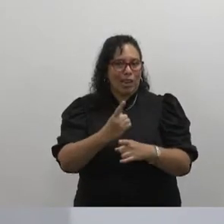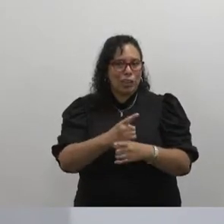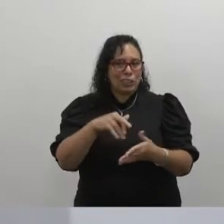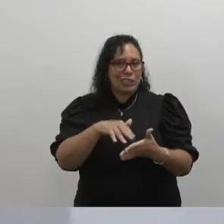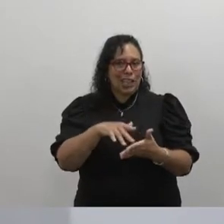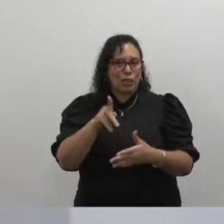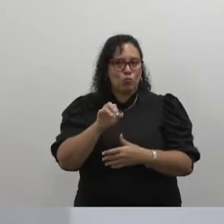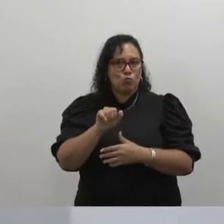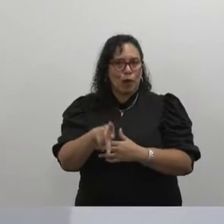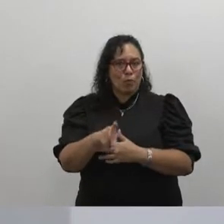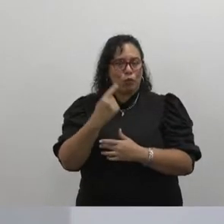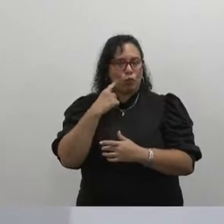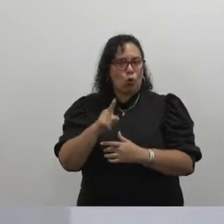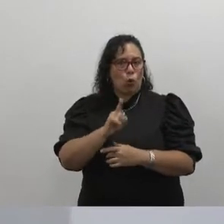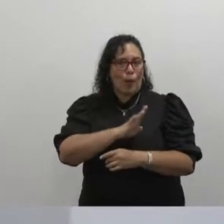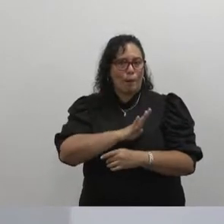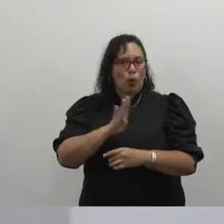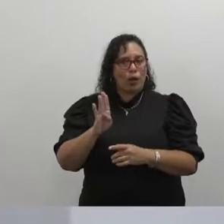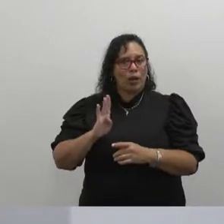ní cứ chia